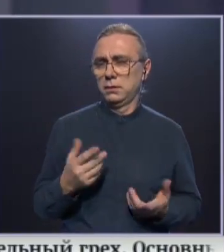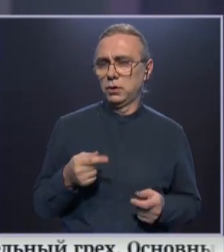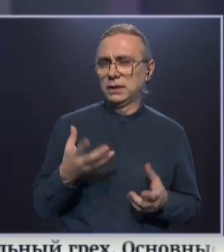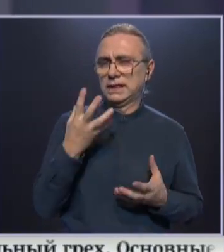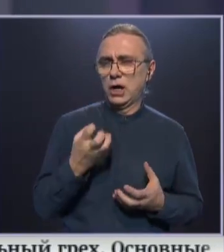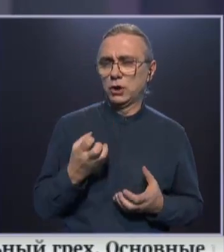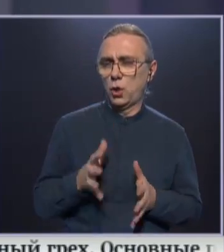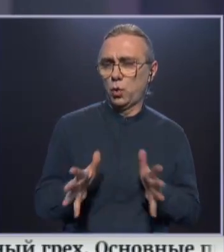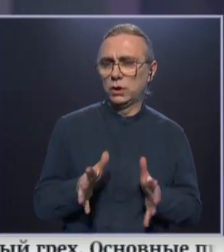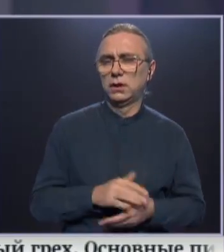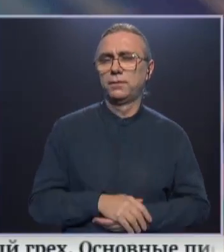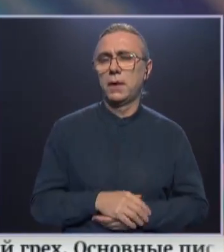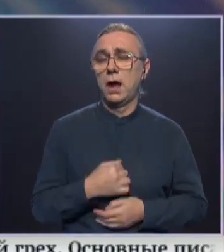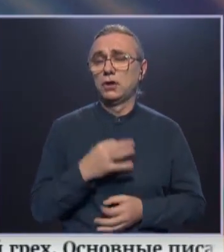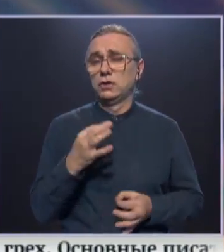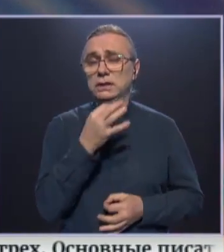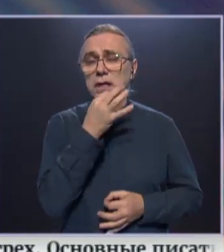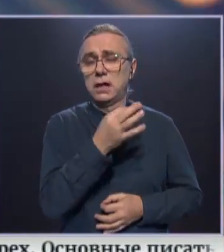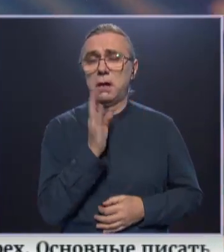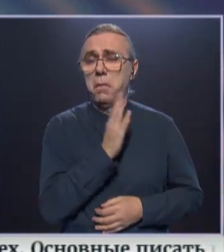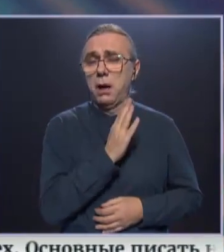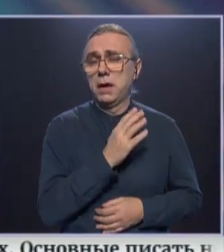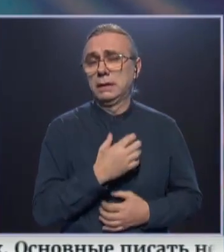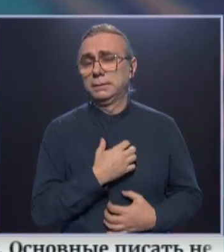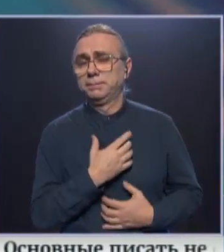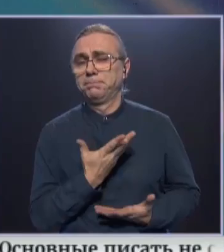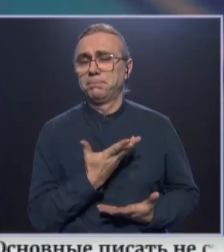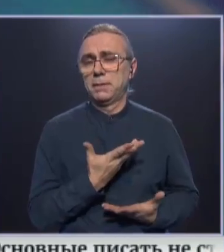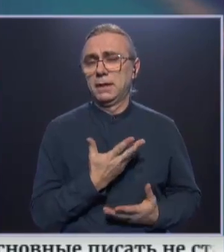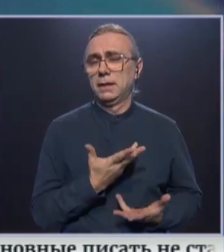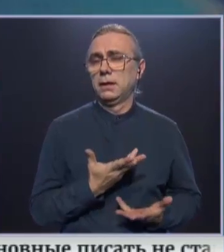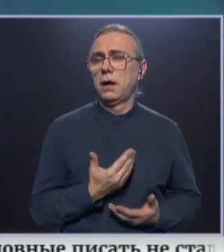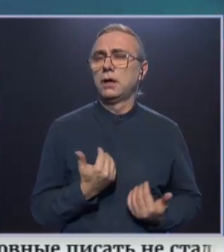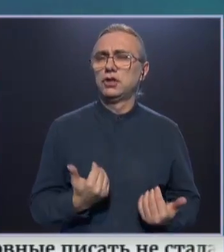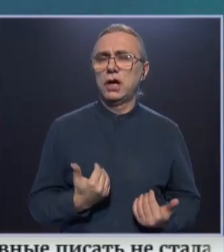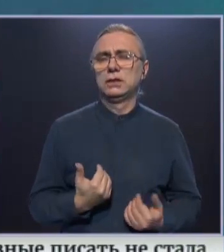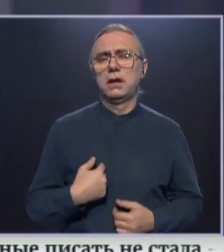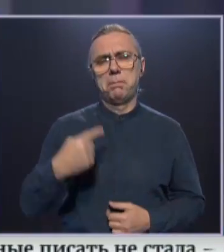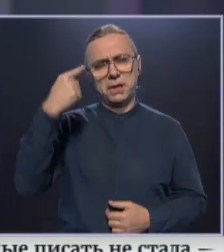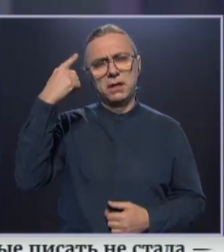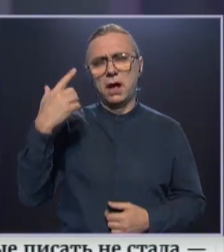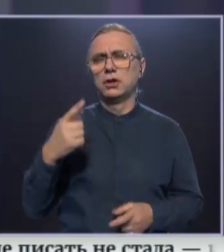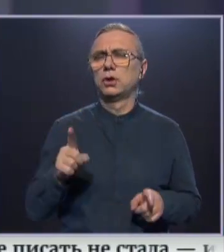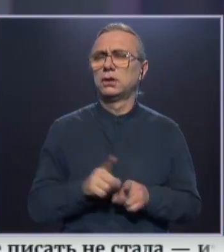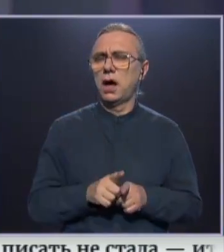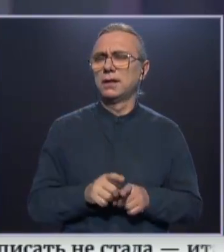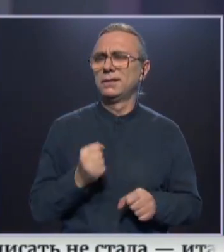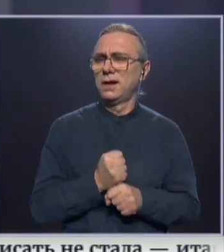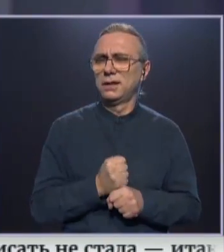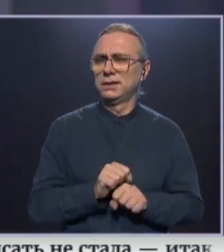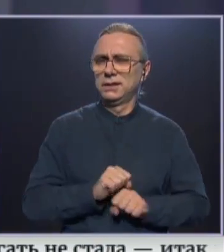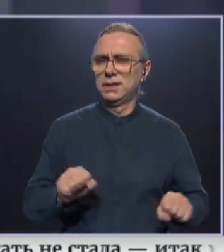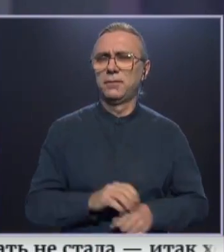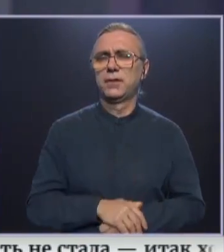мое личное дело, что я в чем-то виновата, поэтому у людей ко мне претензии. Сейчас я понимаю, что так делать нельзя. Поэтому если тебя